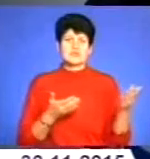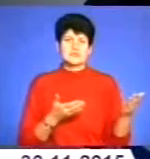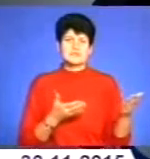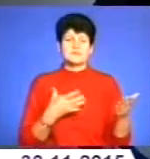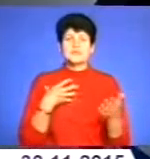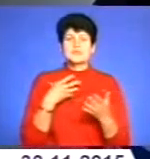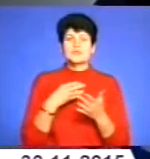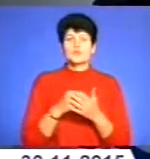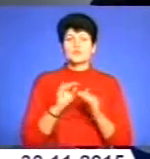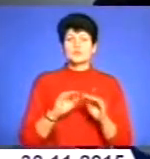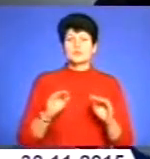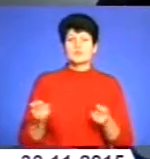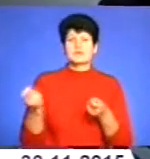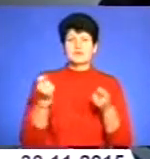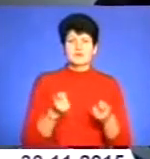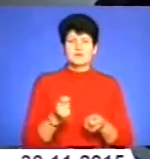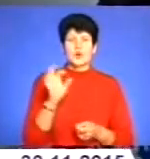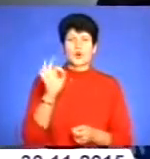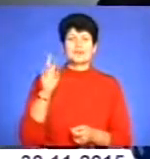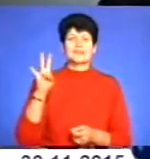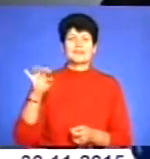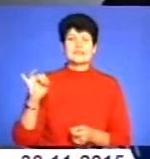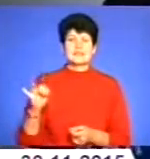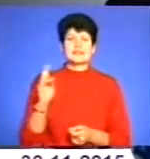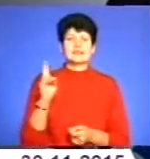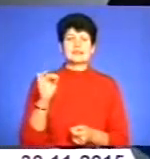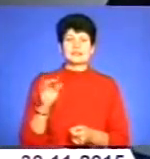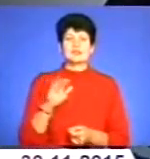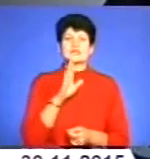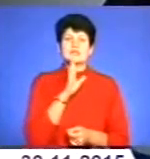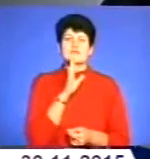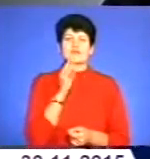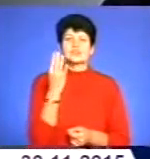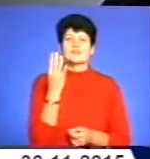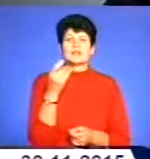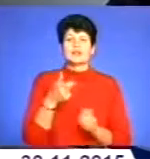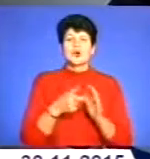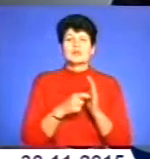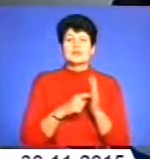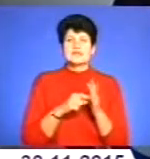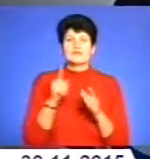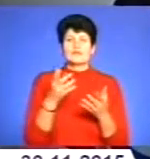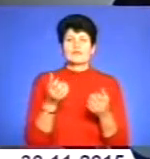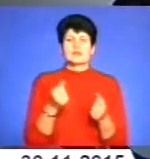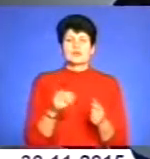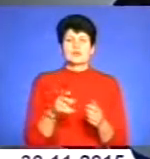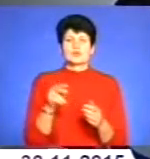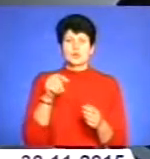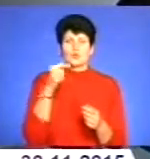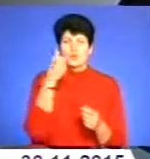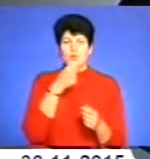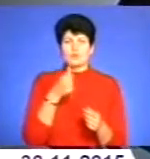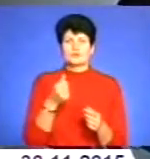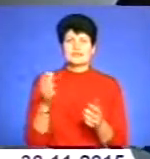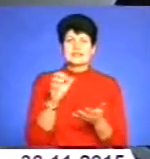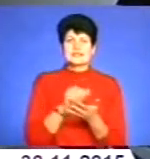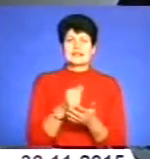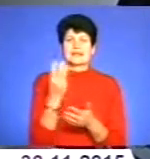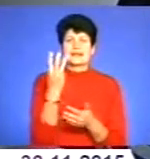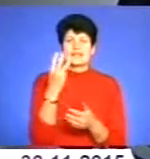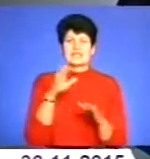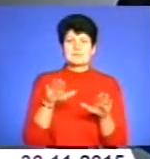ученицю Онисків Катерину, дівчинку 4 класу, яка того року зайняла призове місце, третє місце. Ну і я